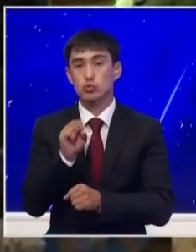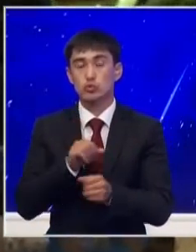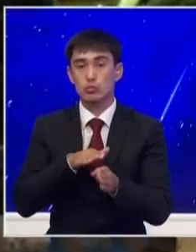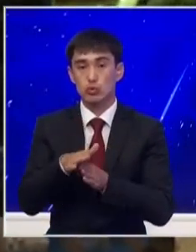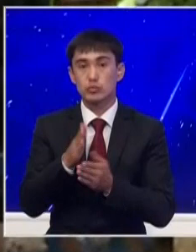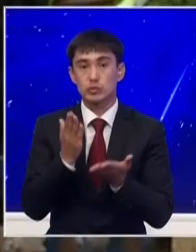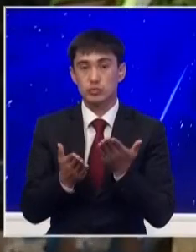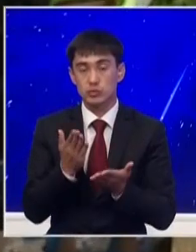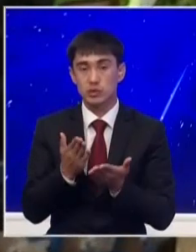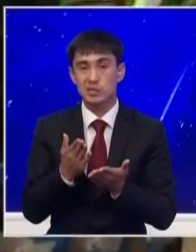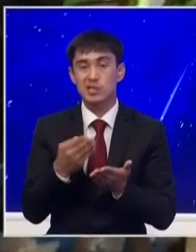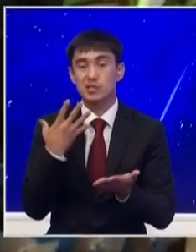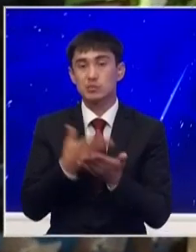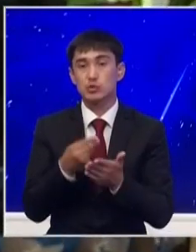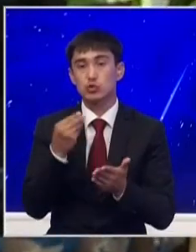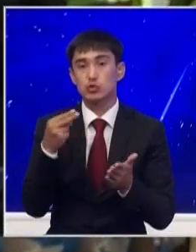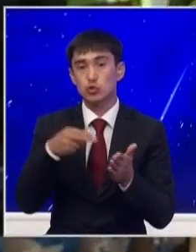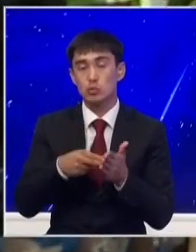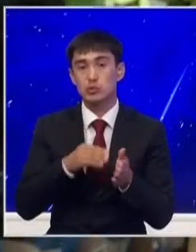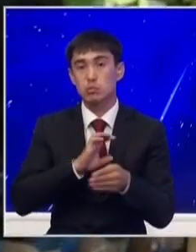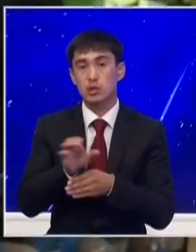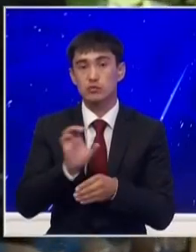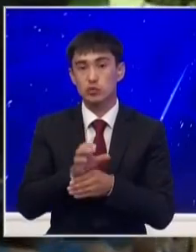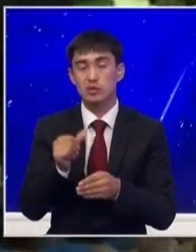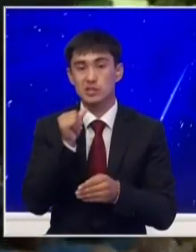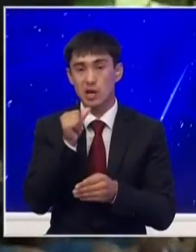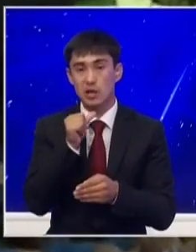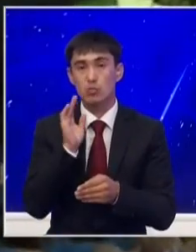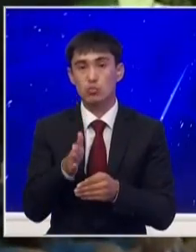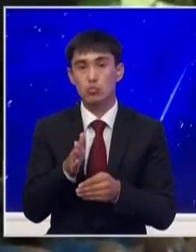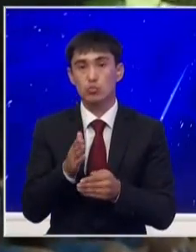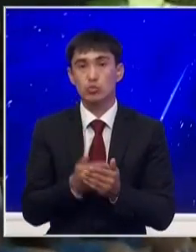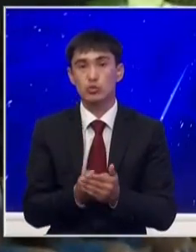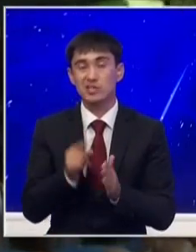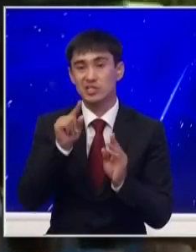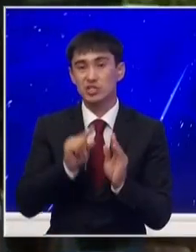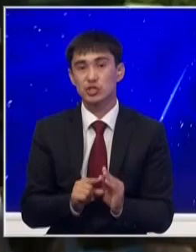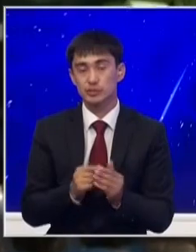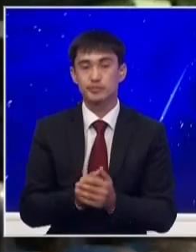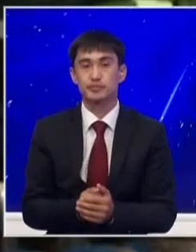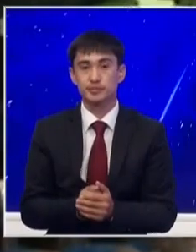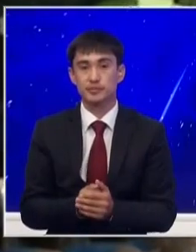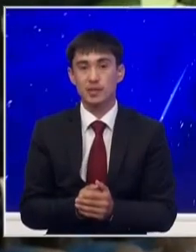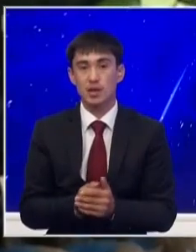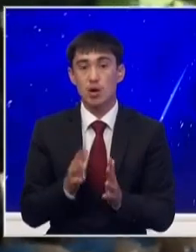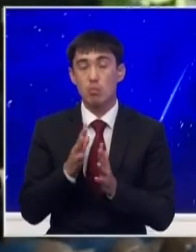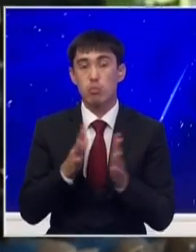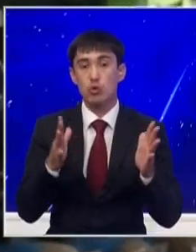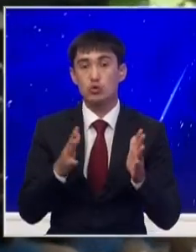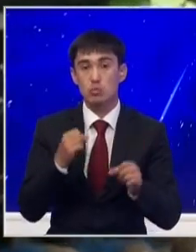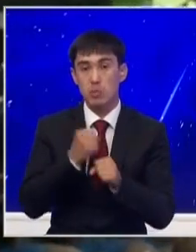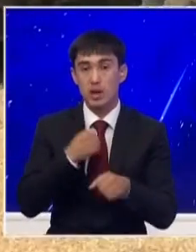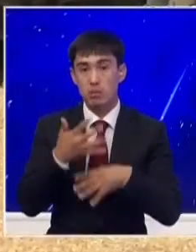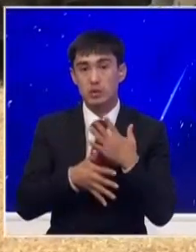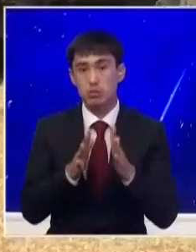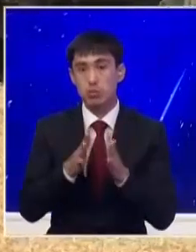то себестоимость произведенного сахара она будет ниже. Чем больше он перерабатывает,